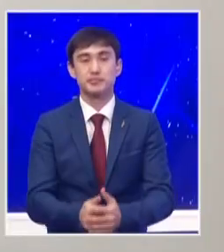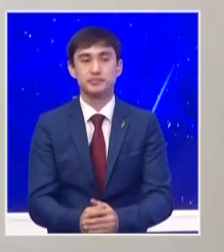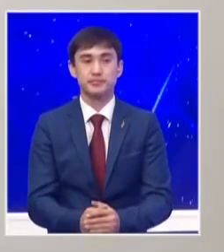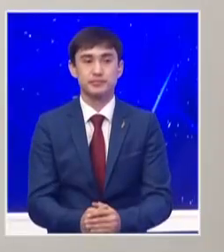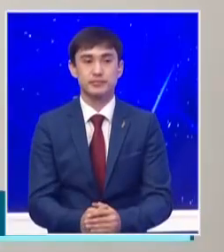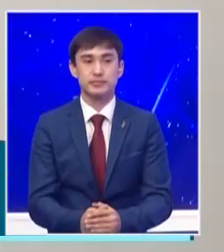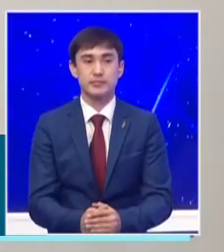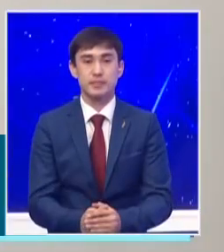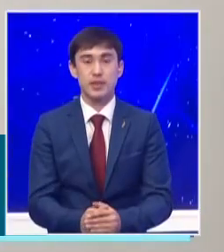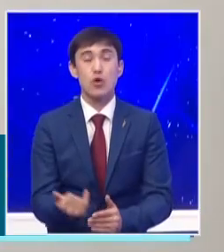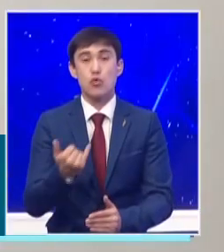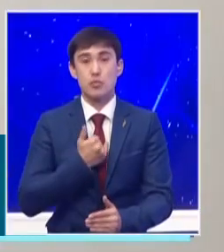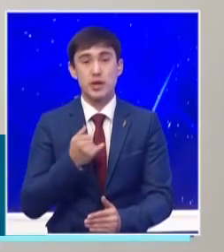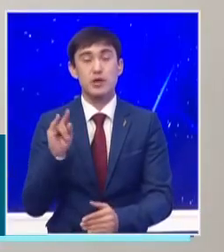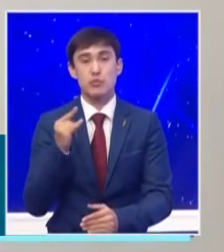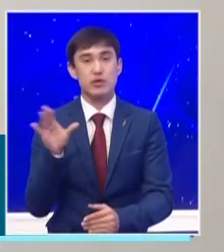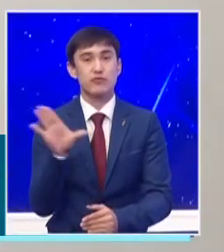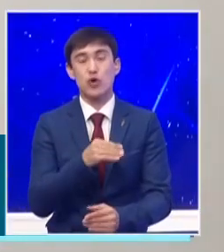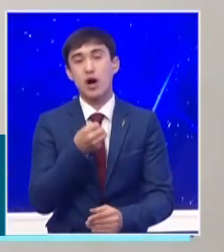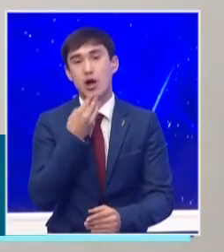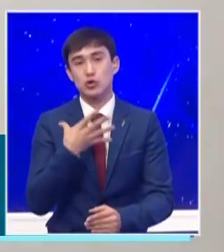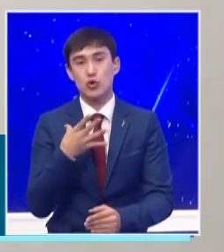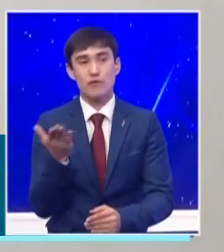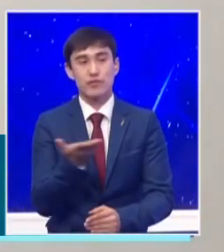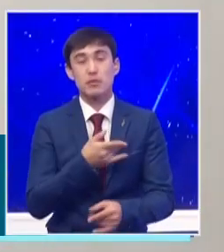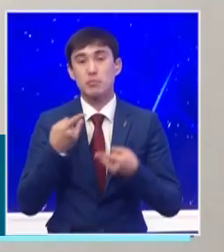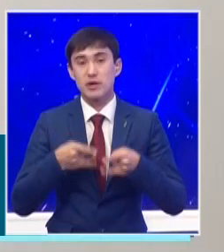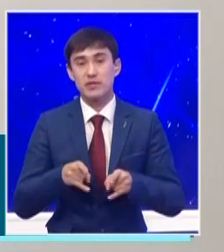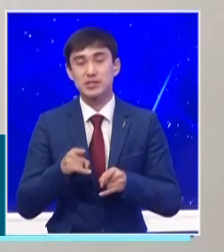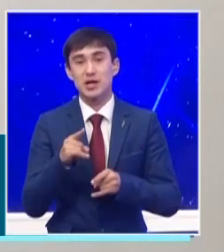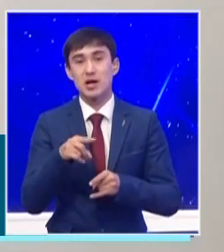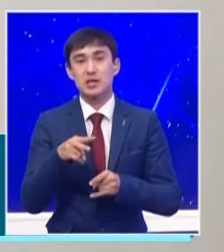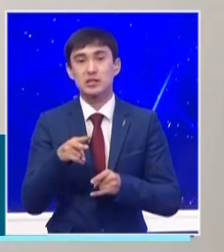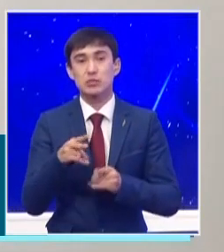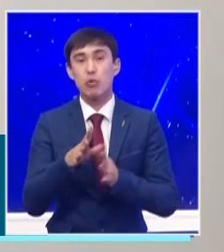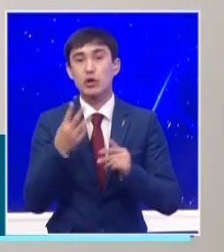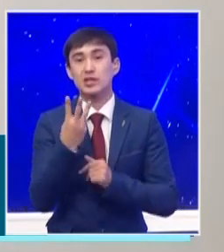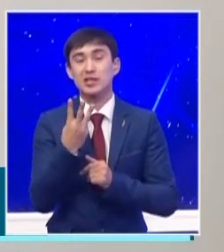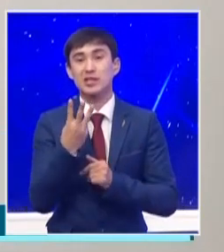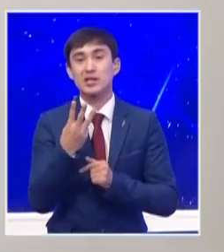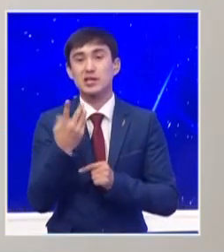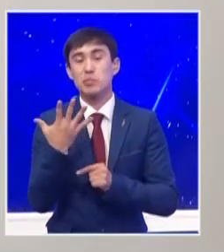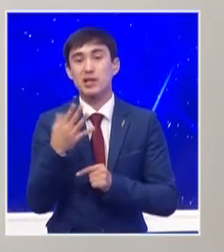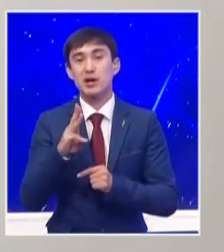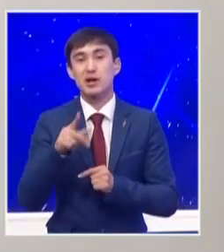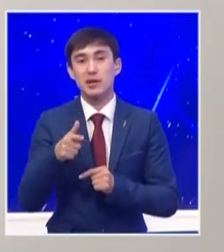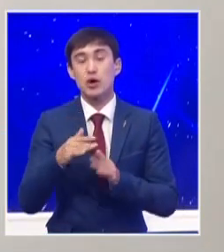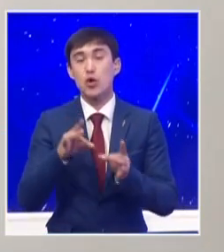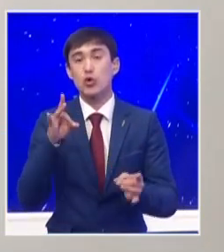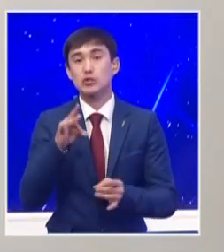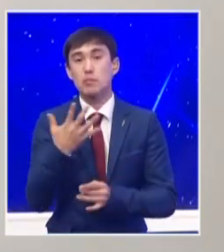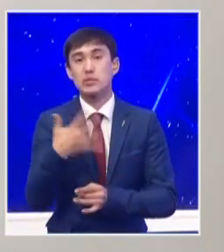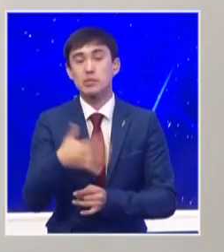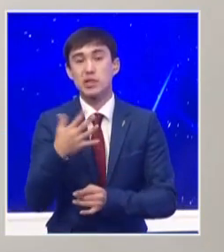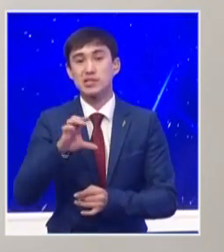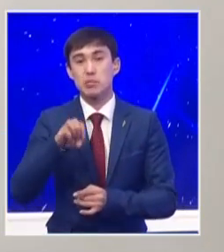мама и у меня и у ребёнка всё хорошо наш сын появился на свет с весом более 3,5 кг рост почти 55